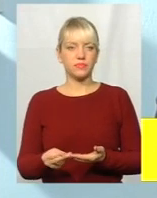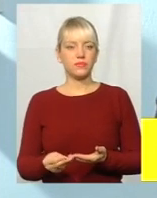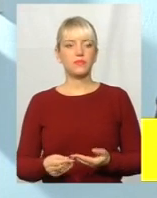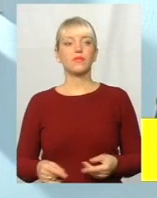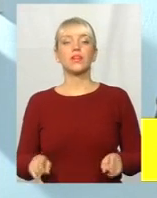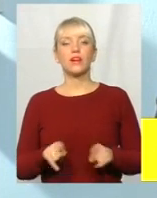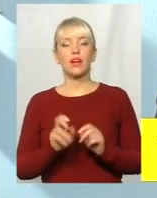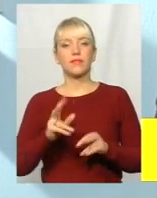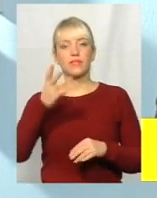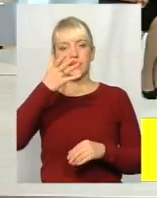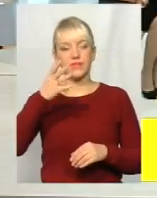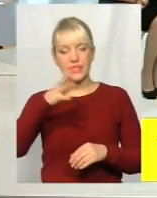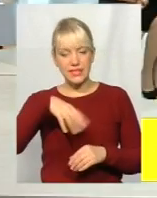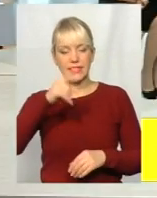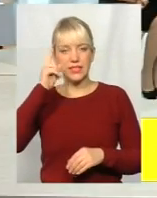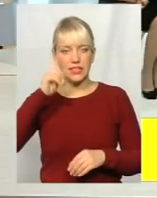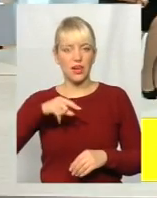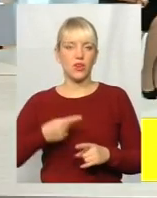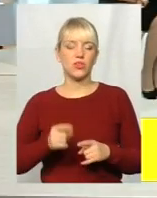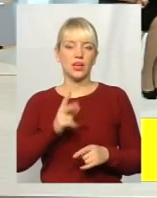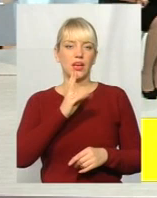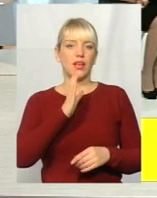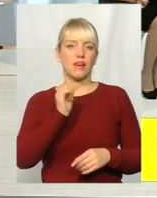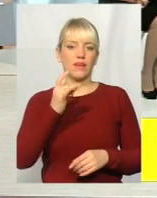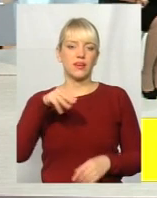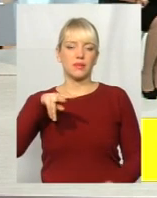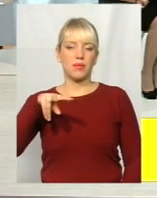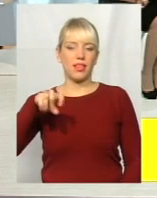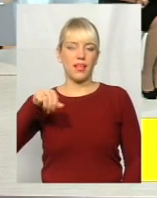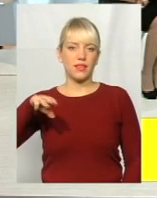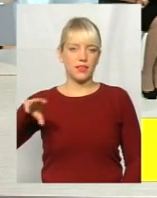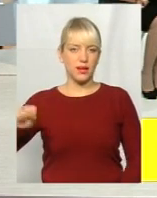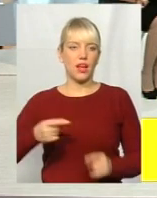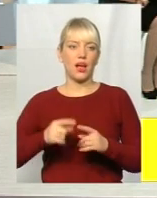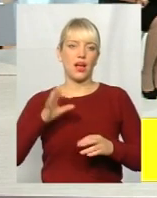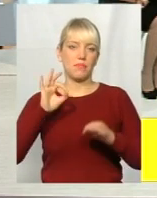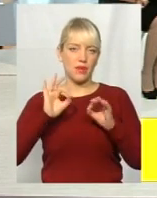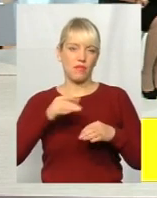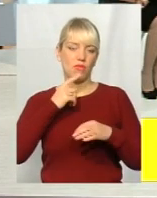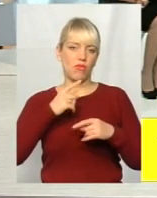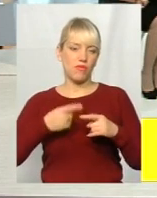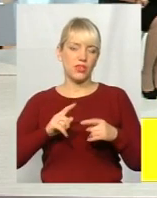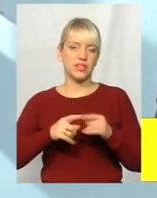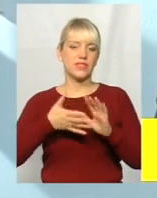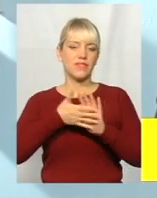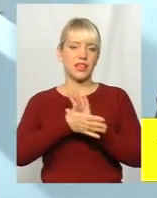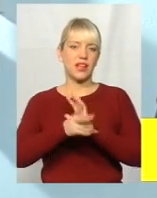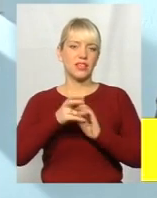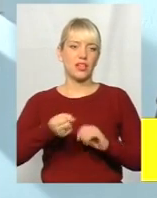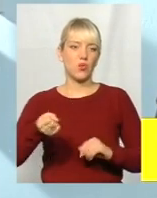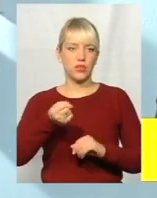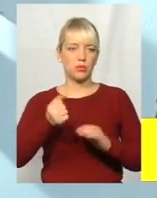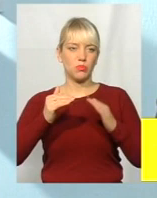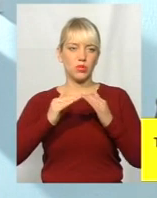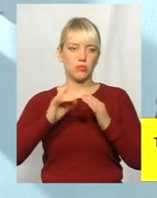так, як всі знають, квартплату, або ми називаємо, якщо на професійній мові, то це витрати на утримання будинку